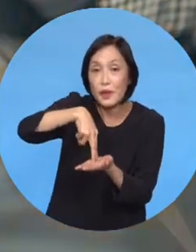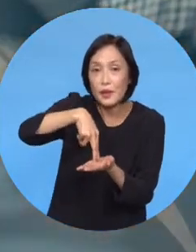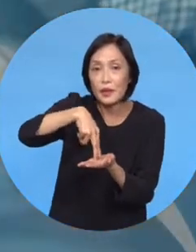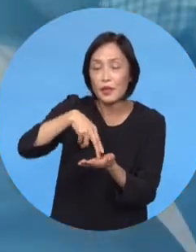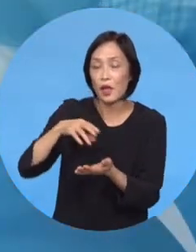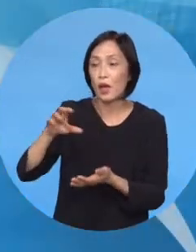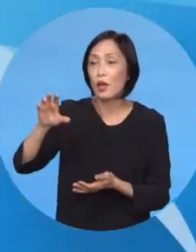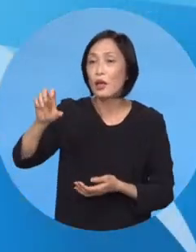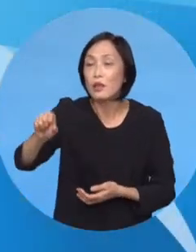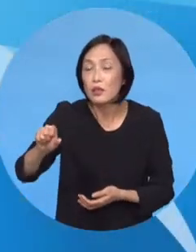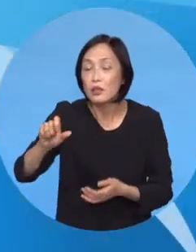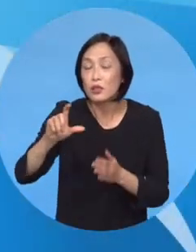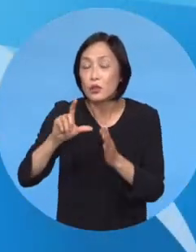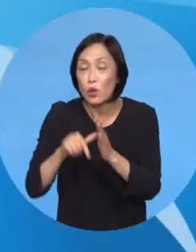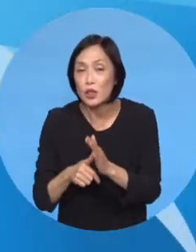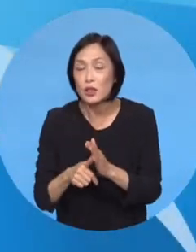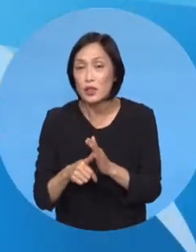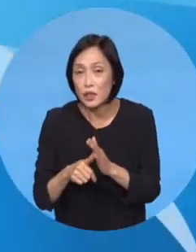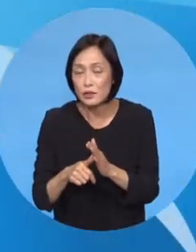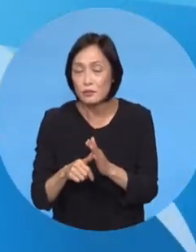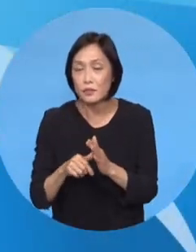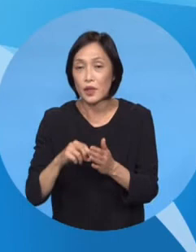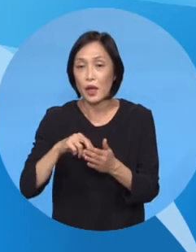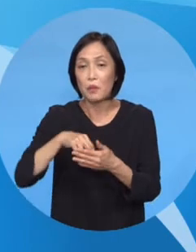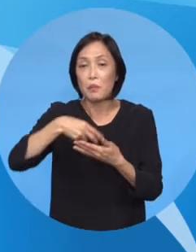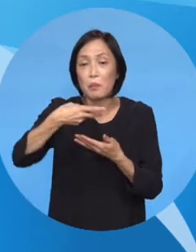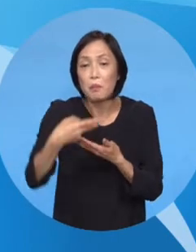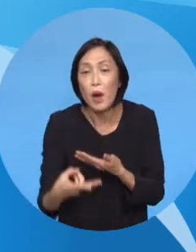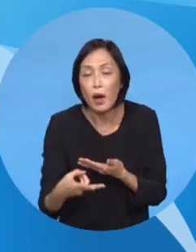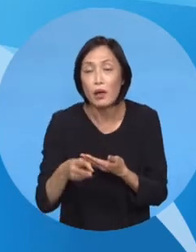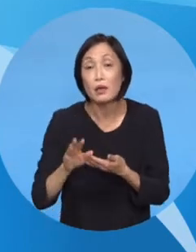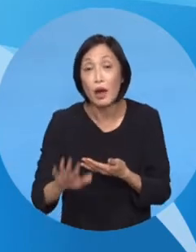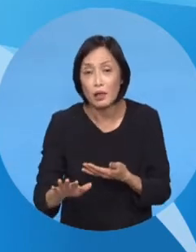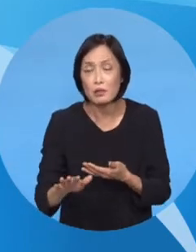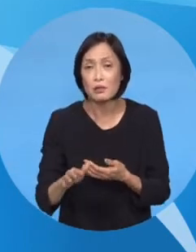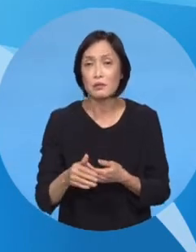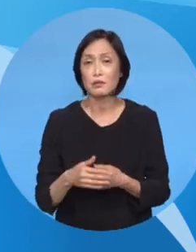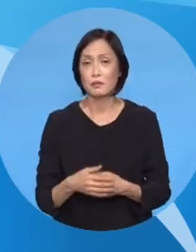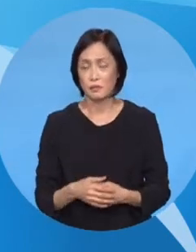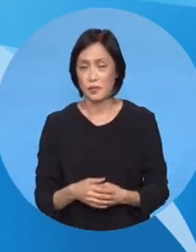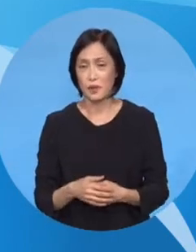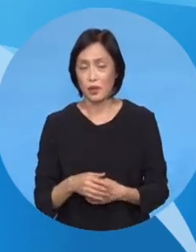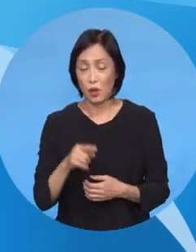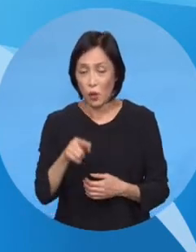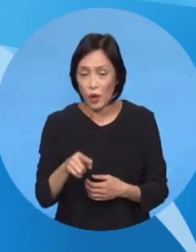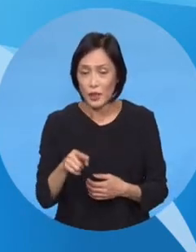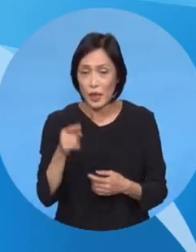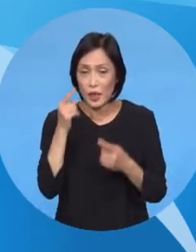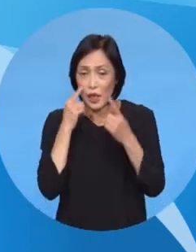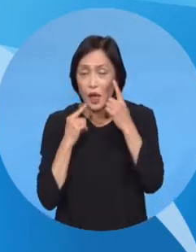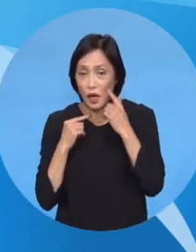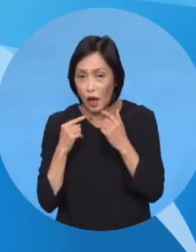ど、一見何でもない動作でも転倒しやすくなり、転倒によるけがが